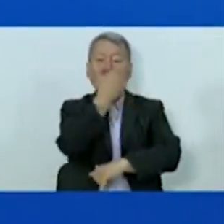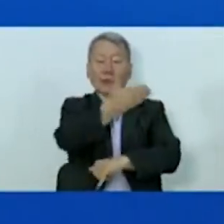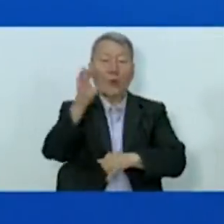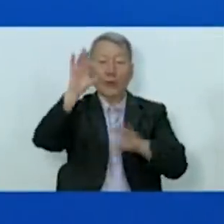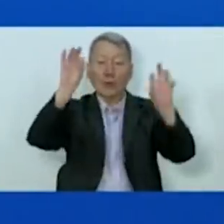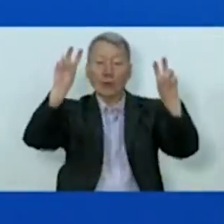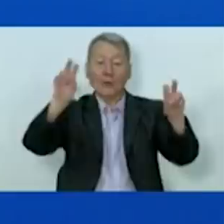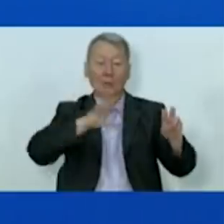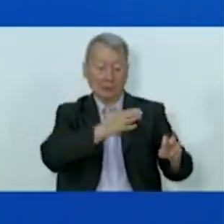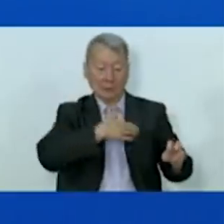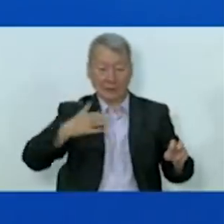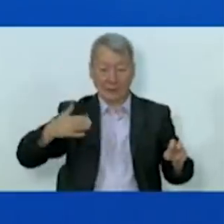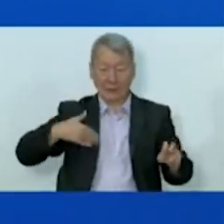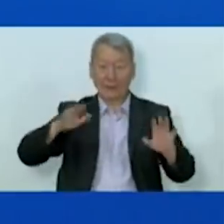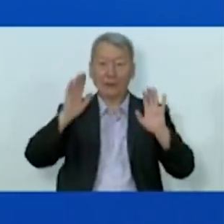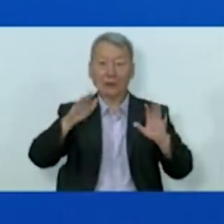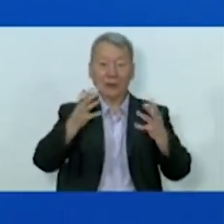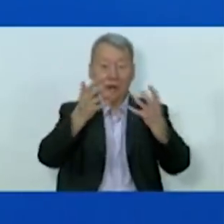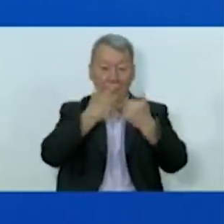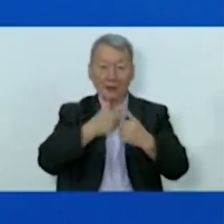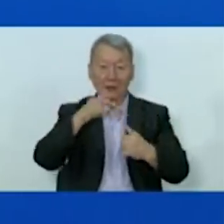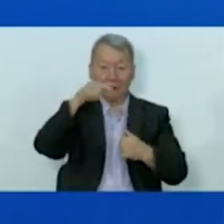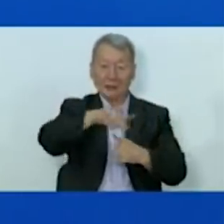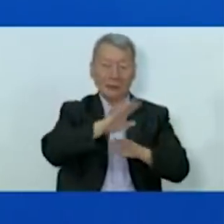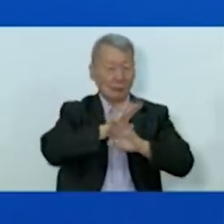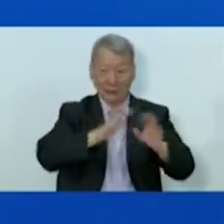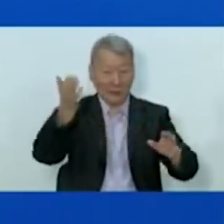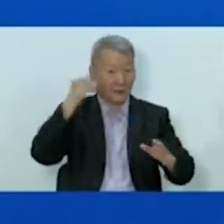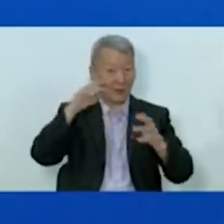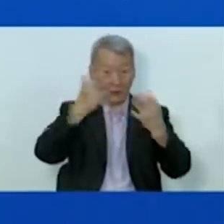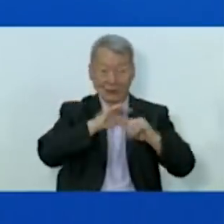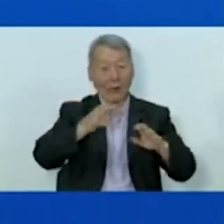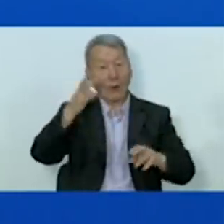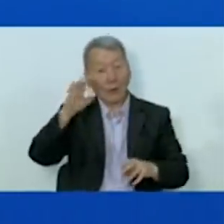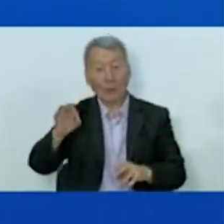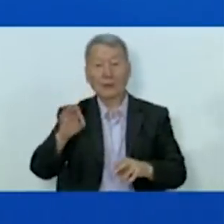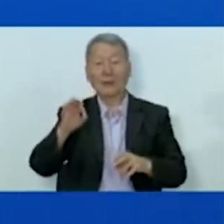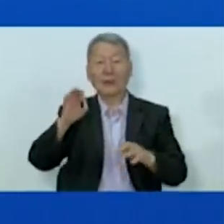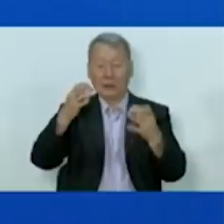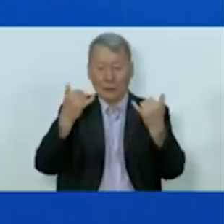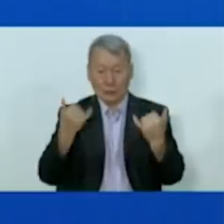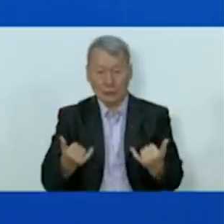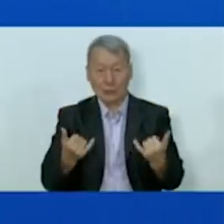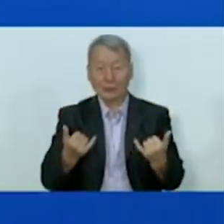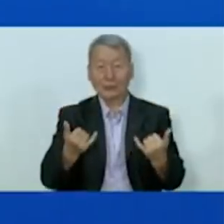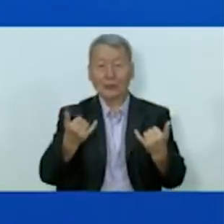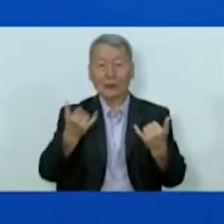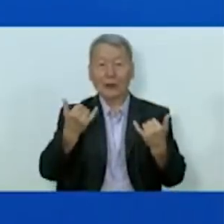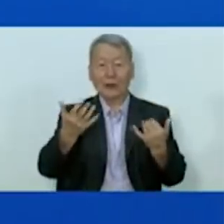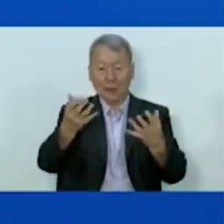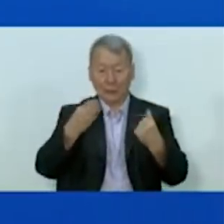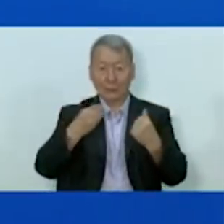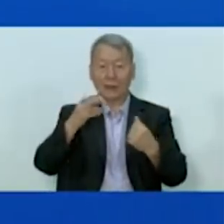тышкаркы пневмония COVID-19 боюнча жалпы статистикага киргизилбейт. Бирок биз